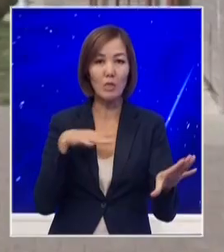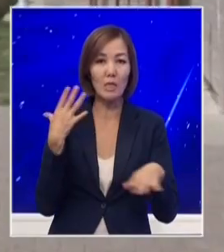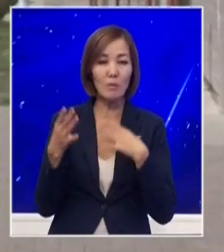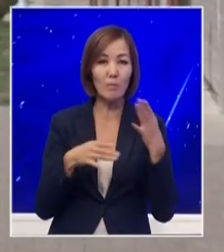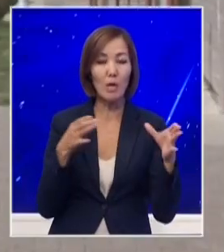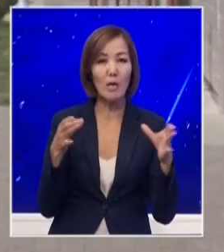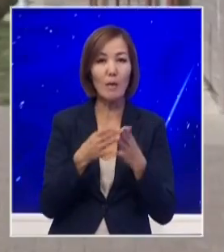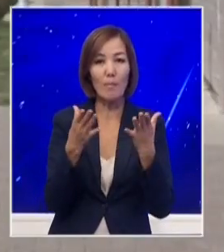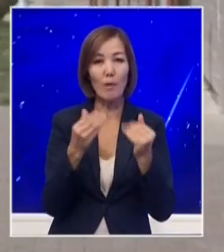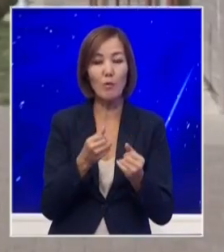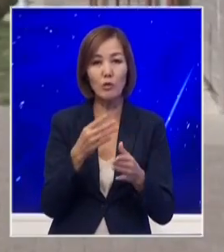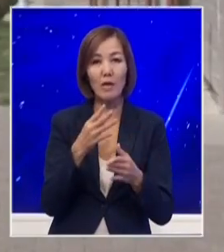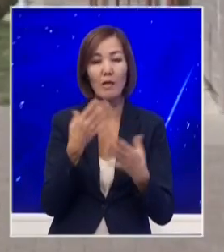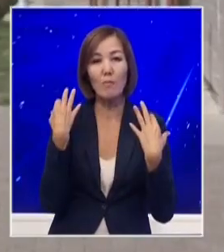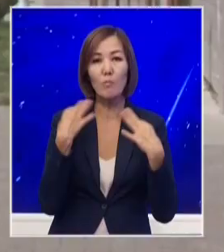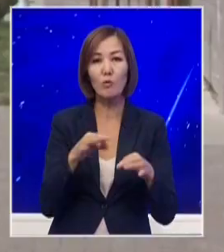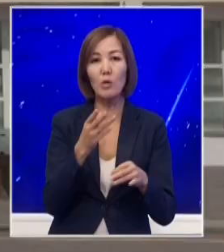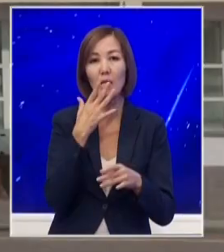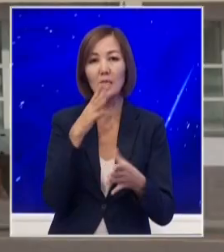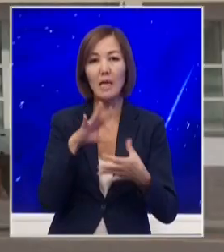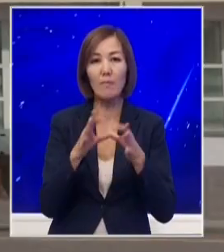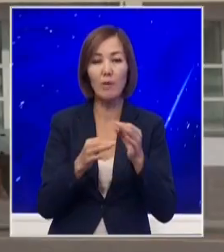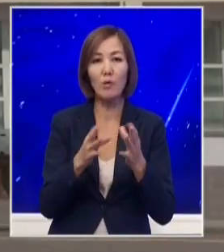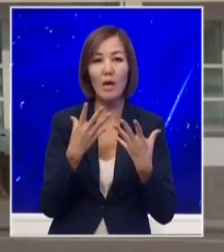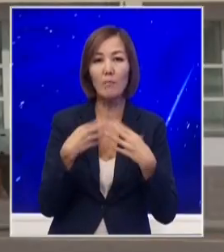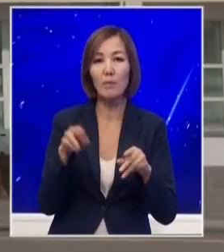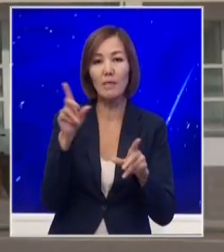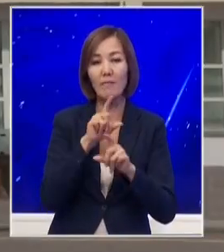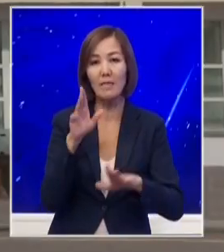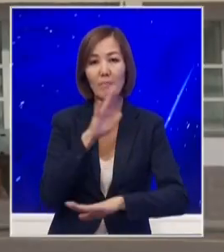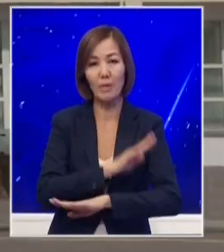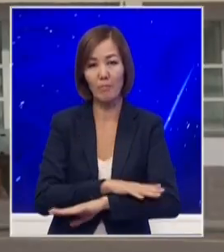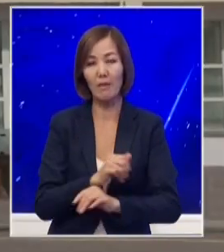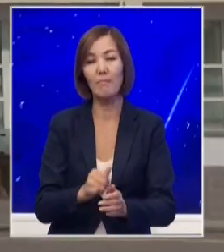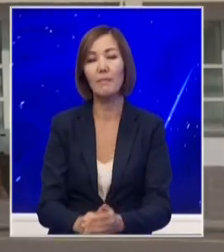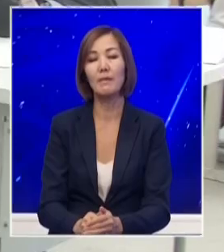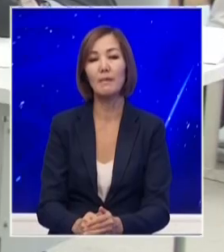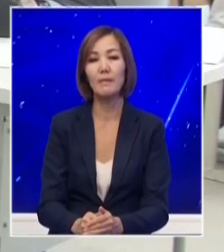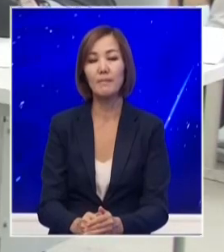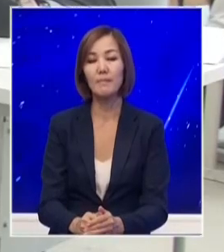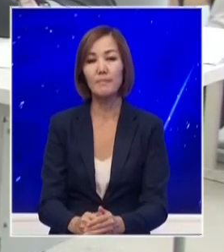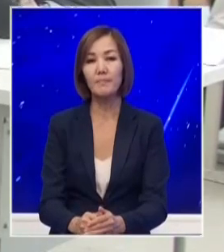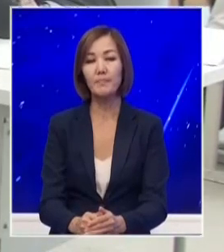учебно-тренировочные сборы и получат путевку на национальную олимпиаду по общеобразовательным предметам.